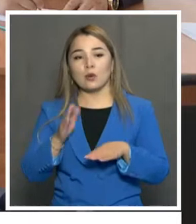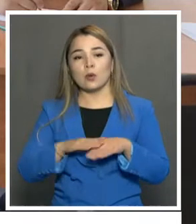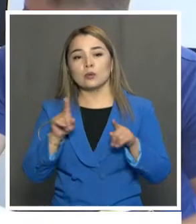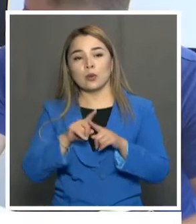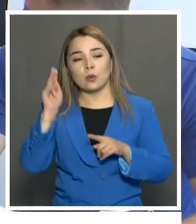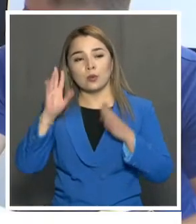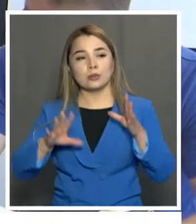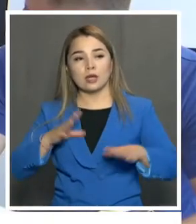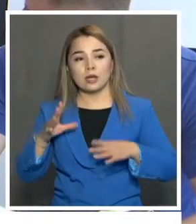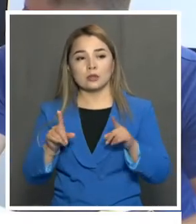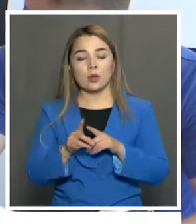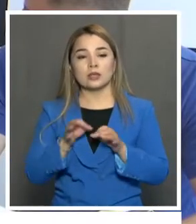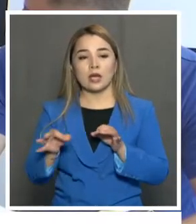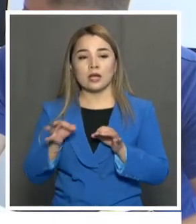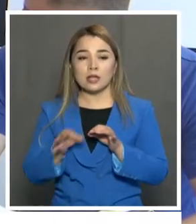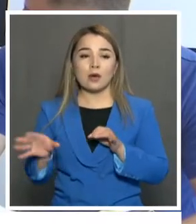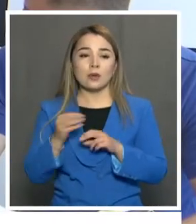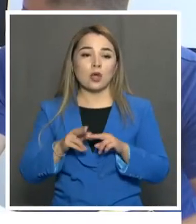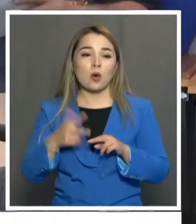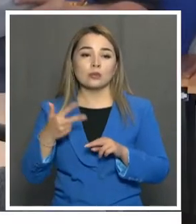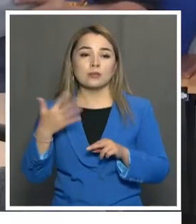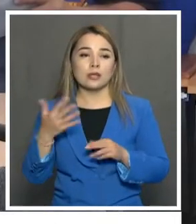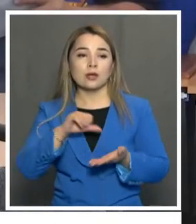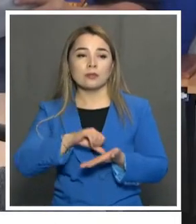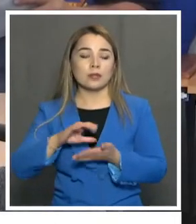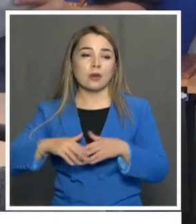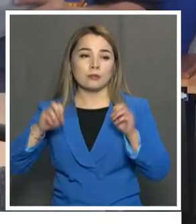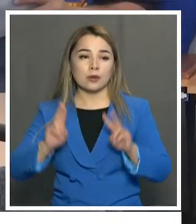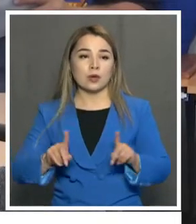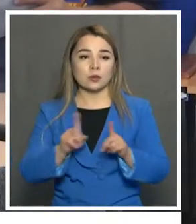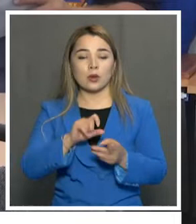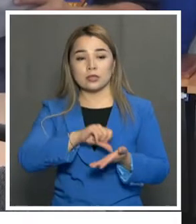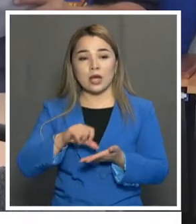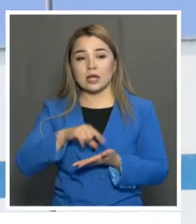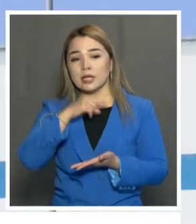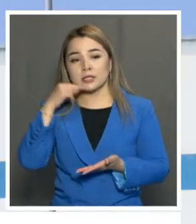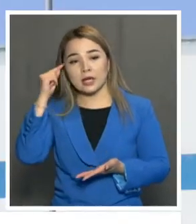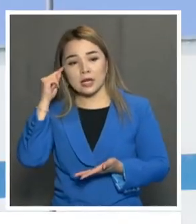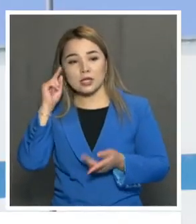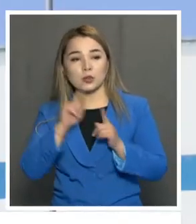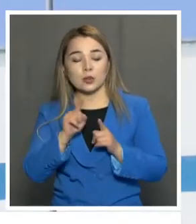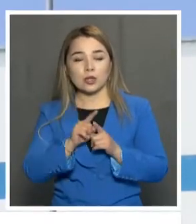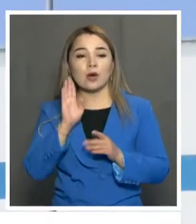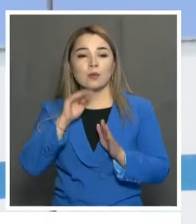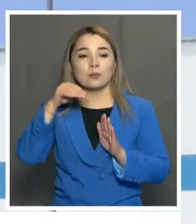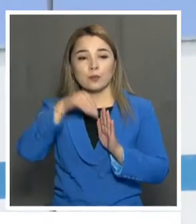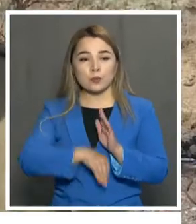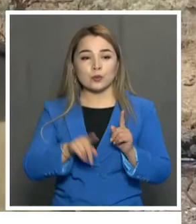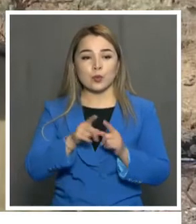оқу жаттығуға еліміздің түкпір-түкпірінен 35 маман қатысты. Тәжірибе алмасу мақсатында Ресей және Қырғыз елдерінің де сүңгуірлері